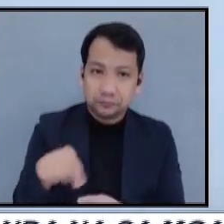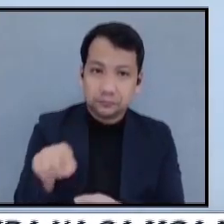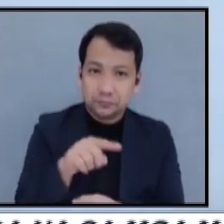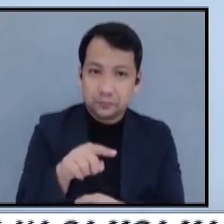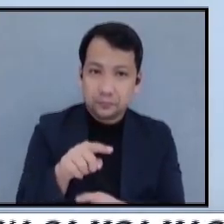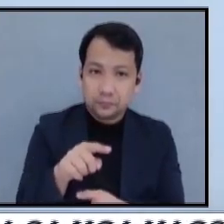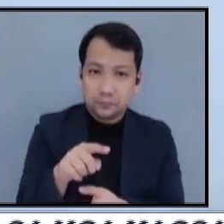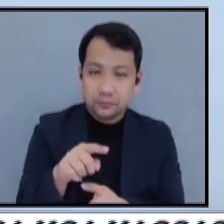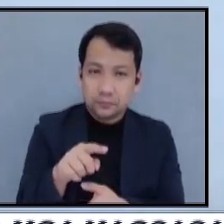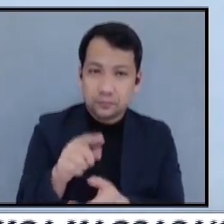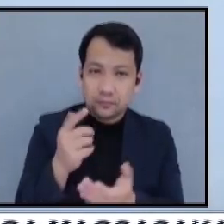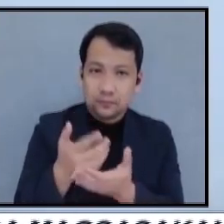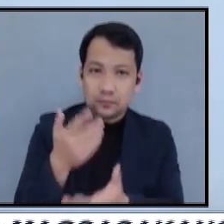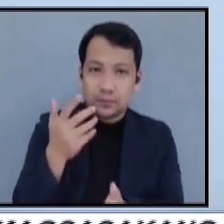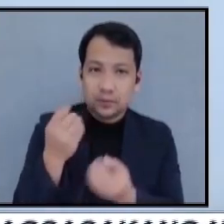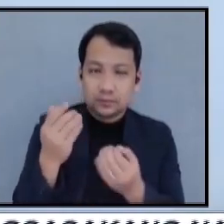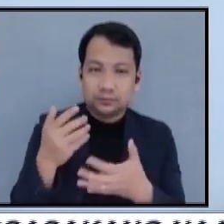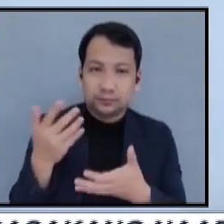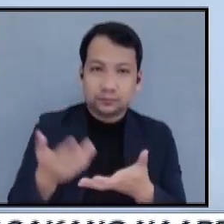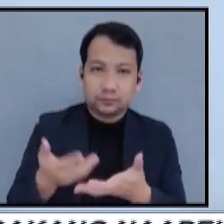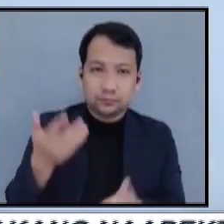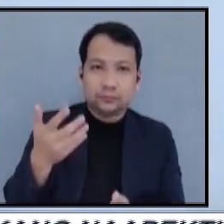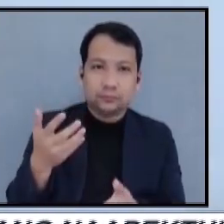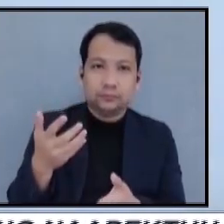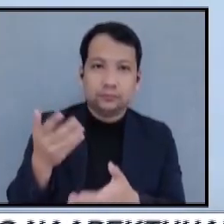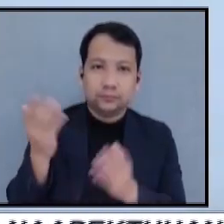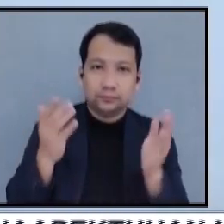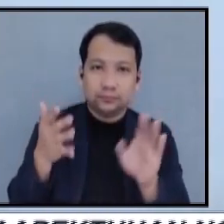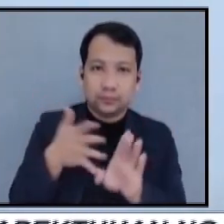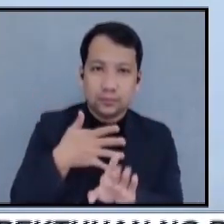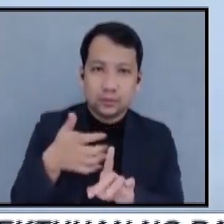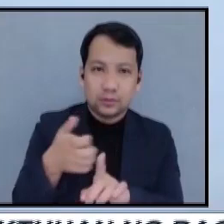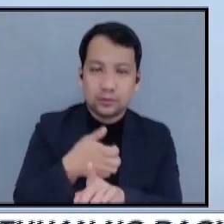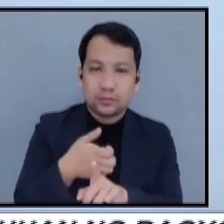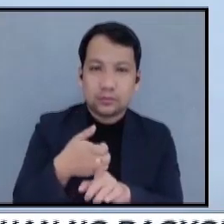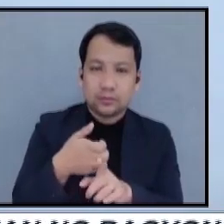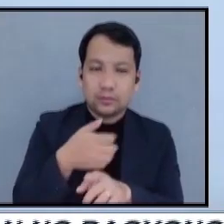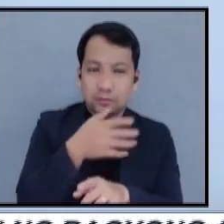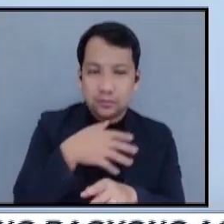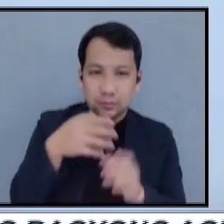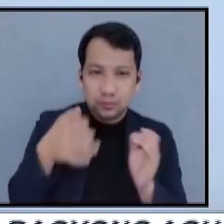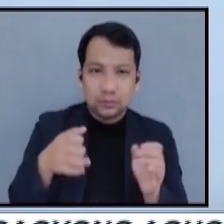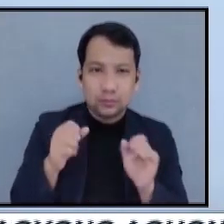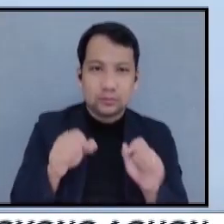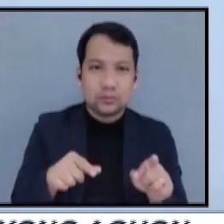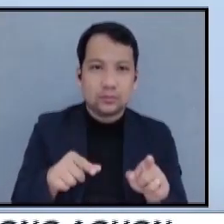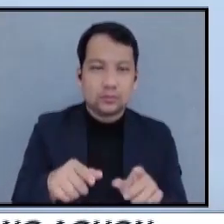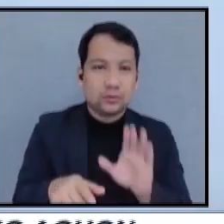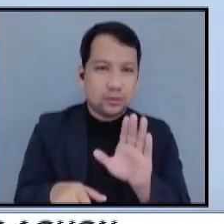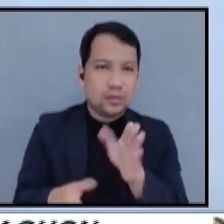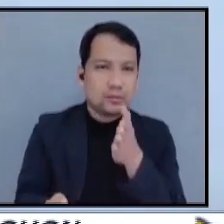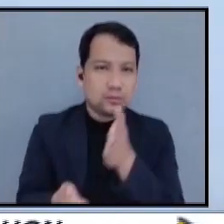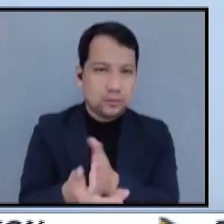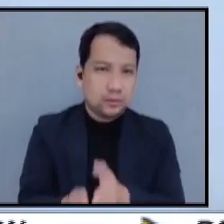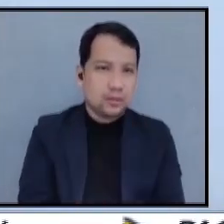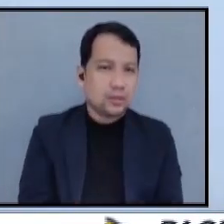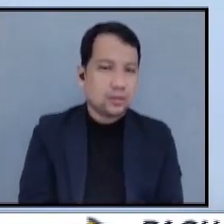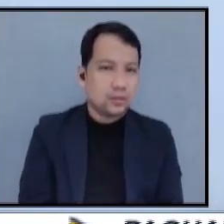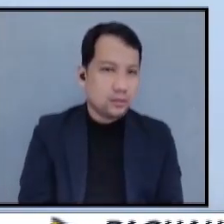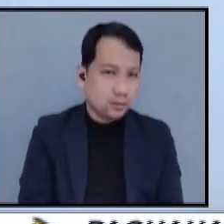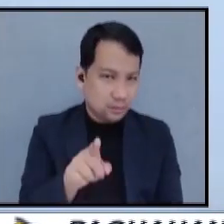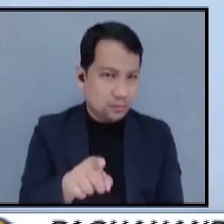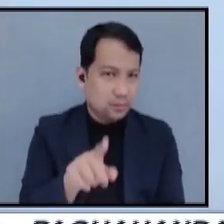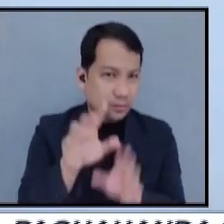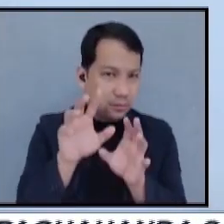napakarami na ninyong kinita sa pagsasamantala sa magsasaka at mamimili, tumigil na kayo at baka kayong mahuli,